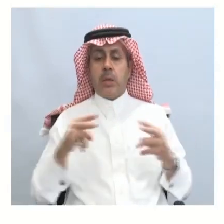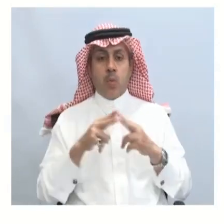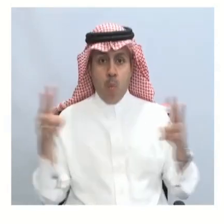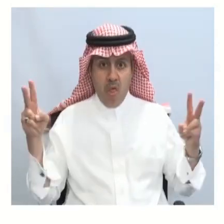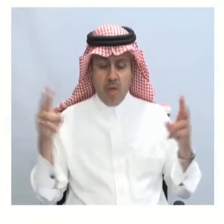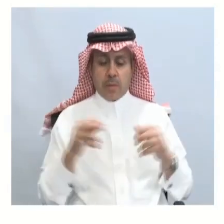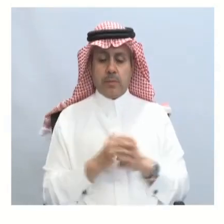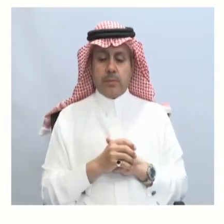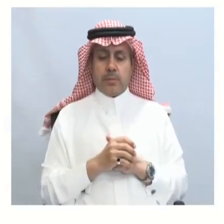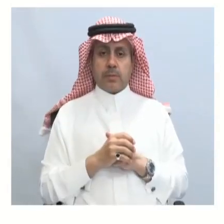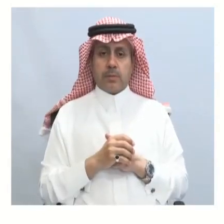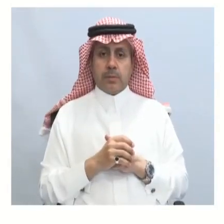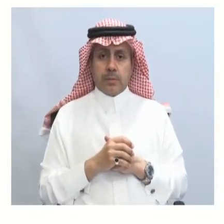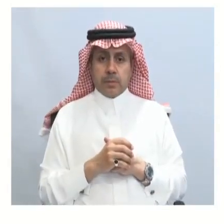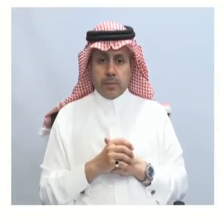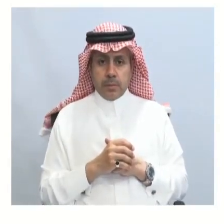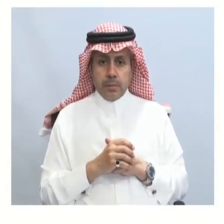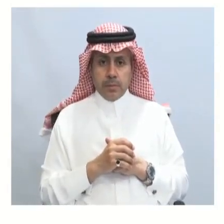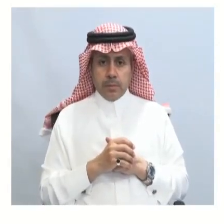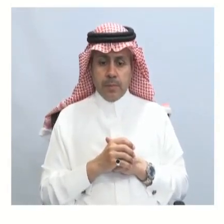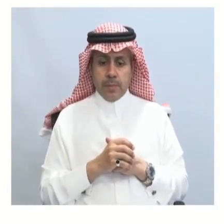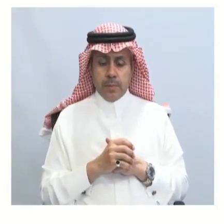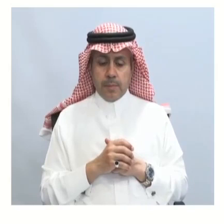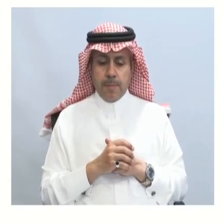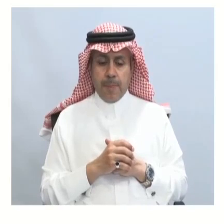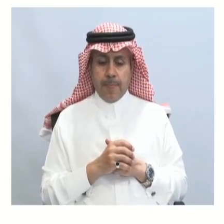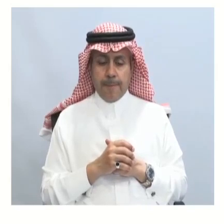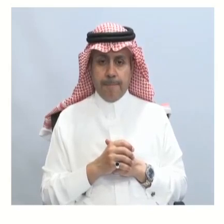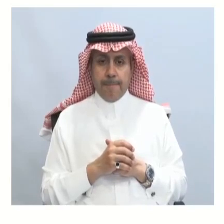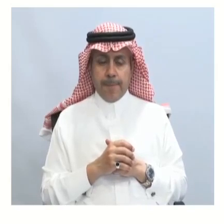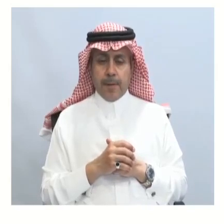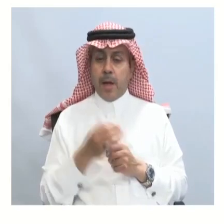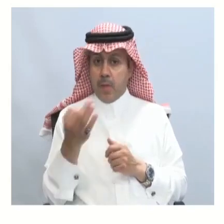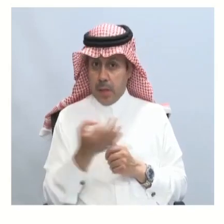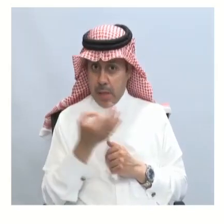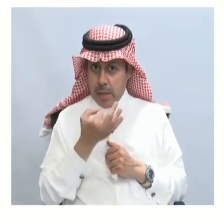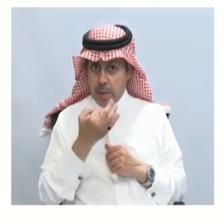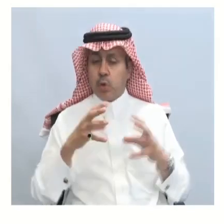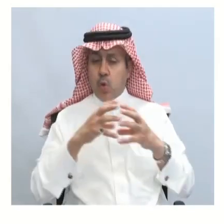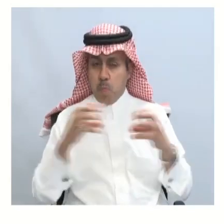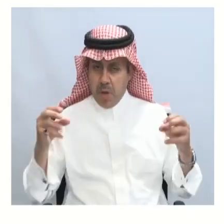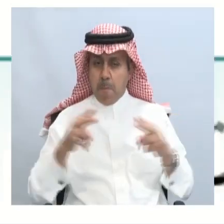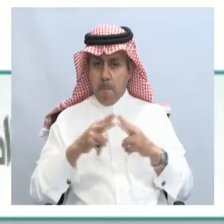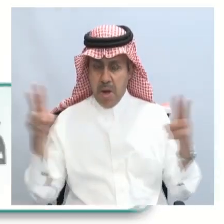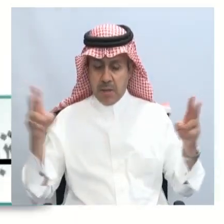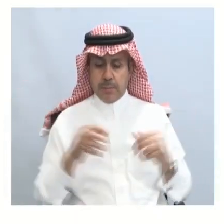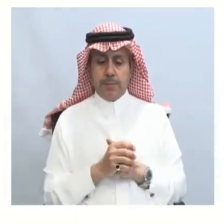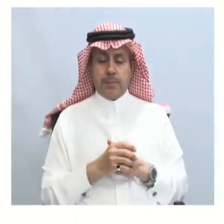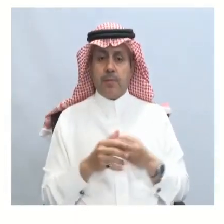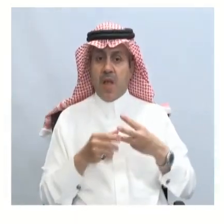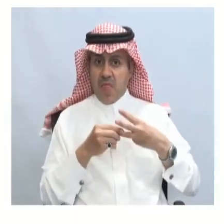تفرقوا شفا حفره انقذكم منها هذه الكلمات سنبين باذن الله في من خلال الدرس